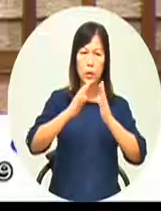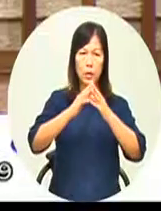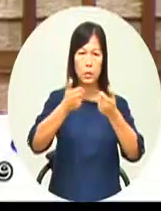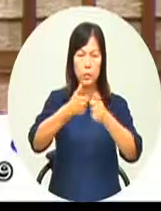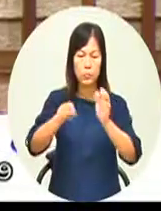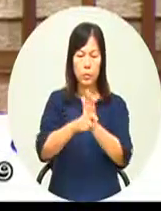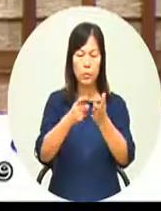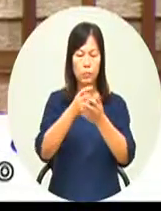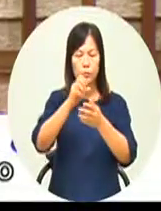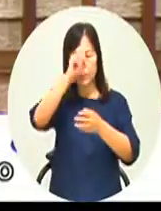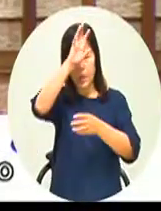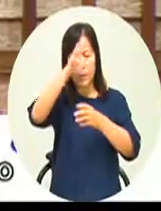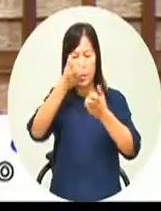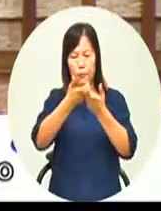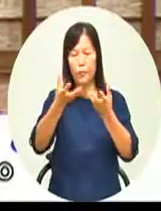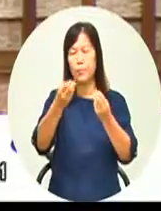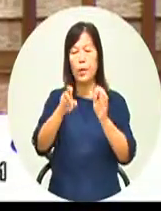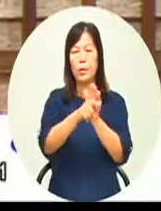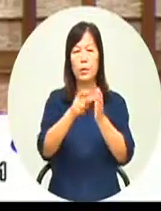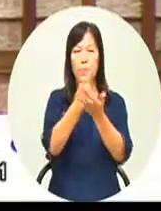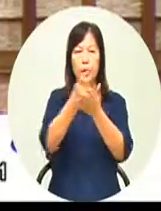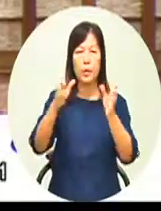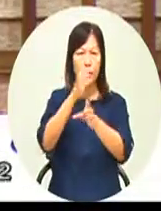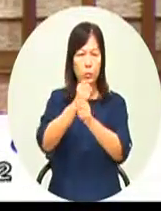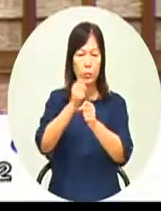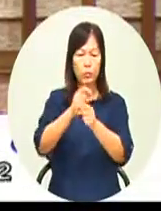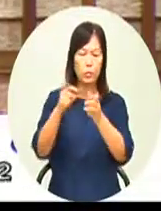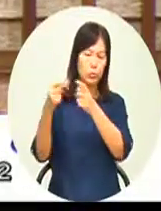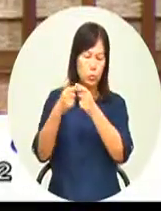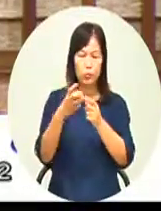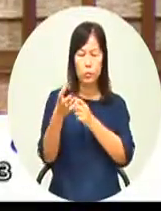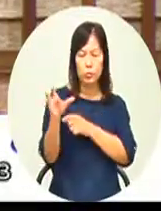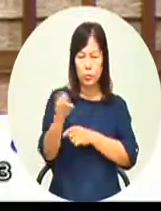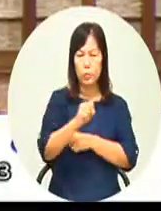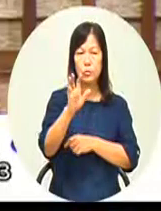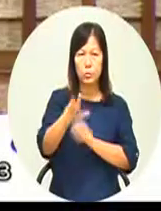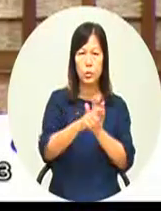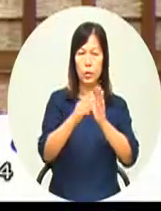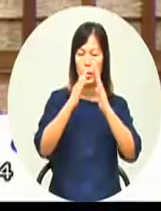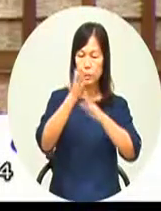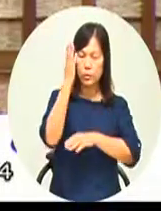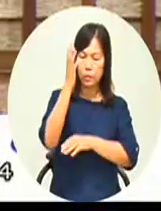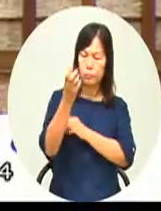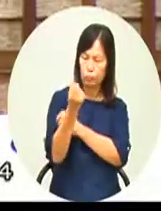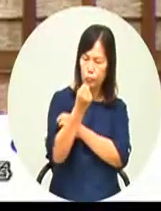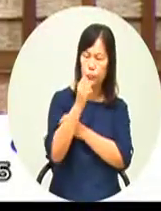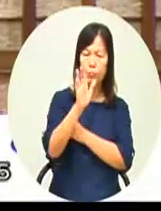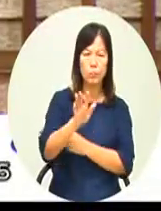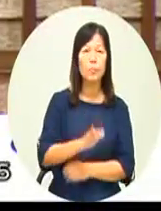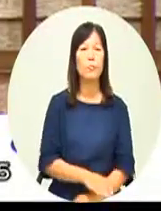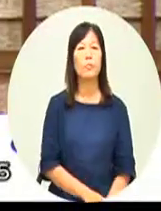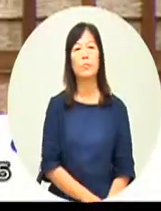党派的同仁持续在争取，市政府的努力之下哈。